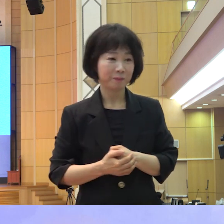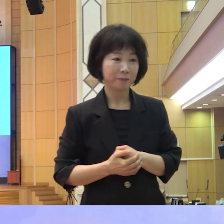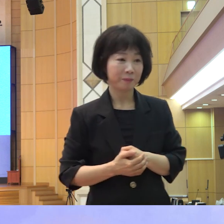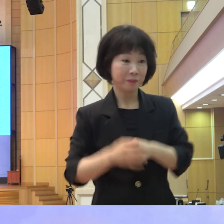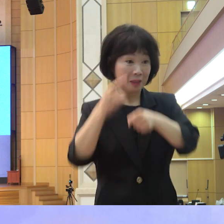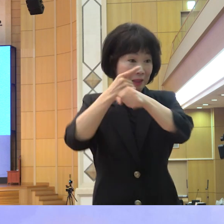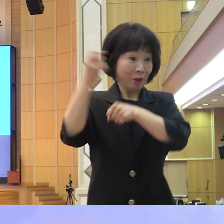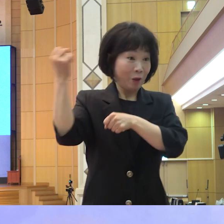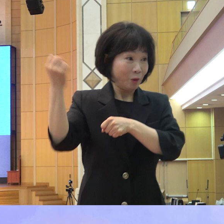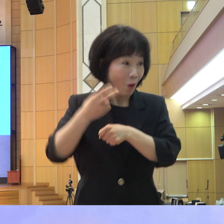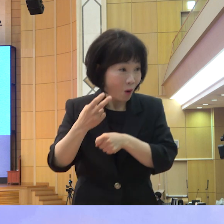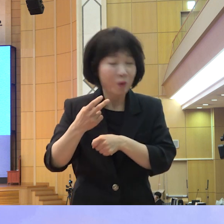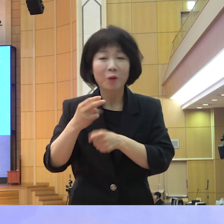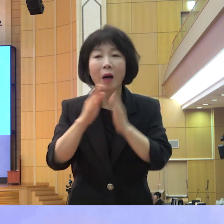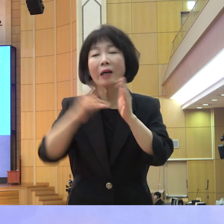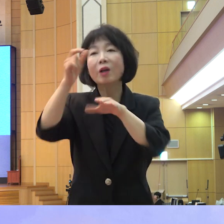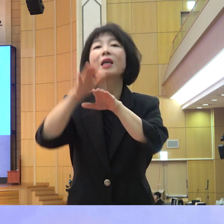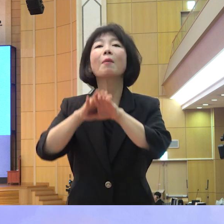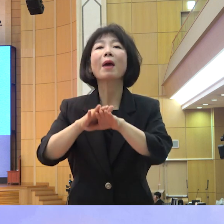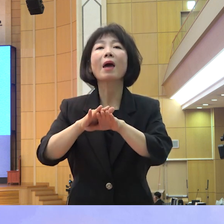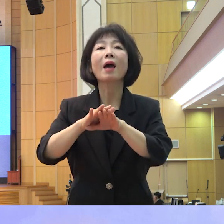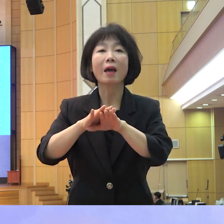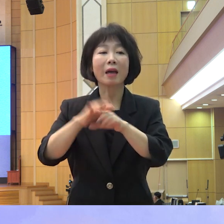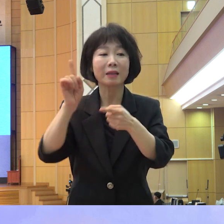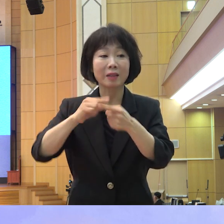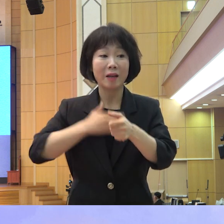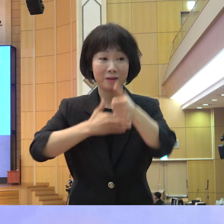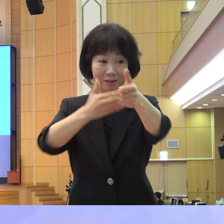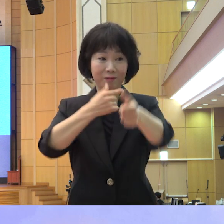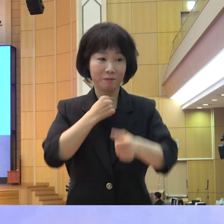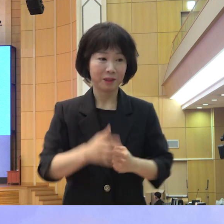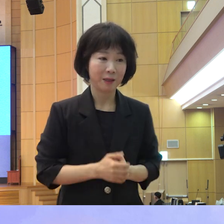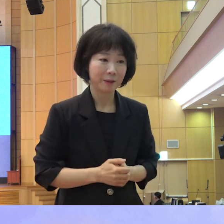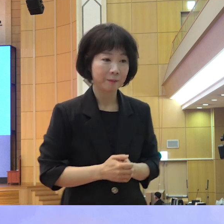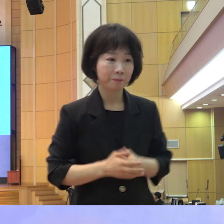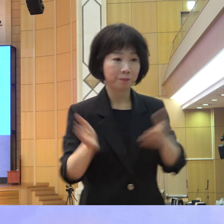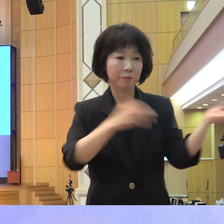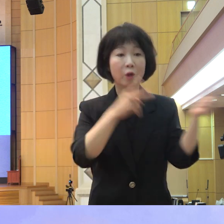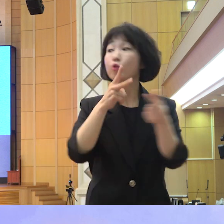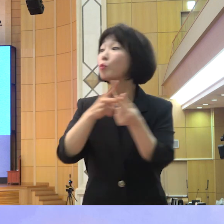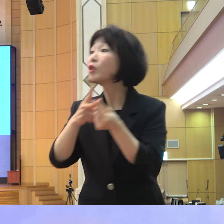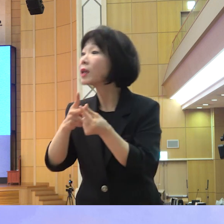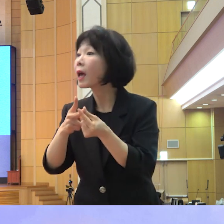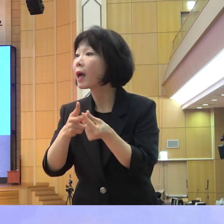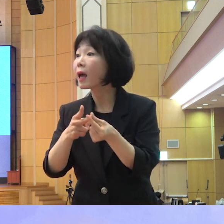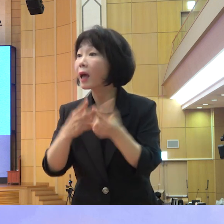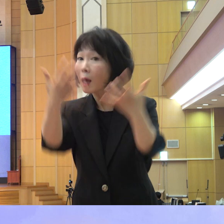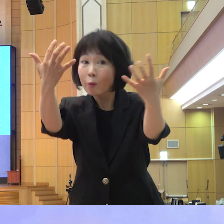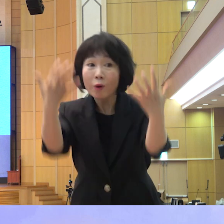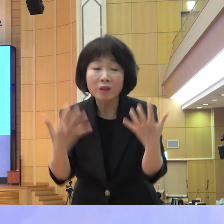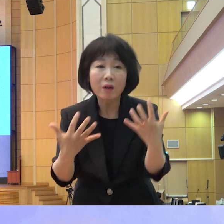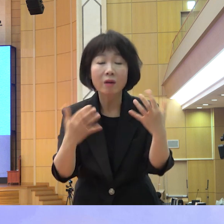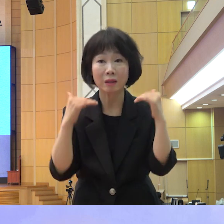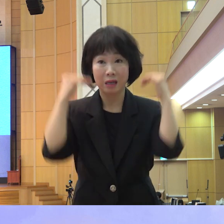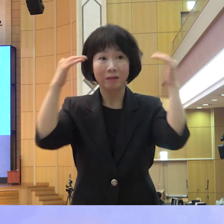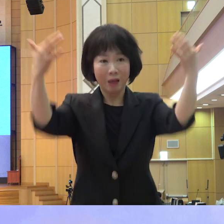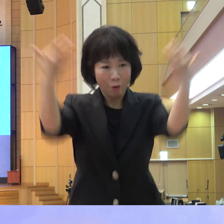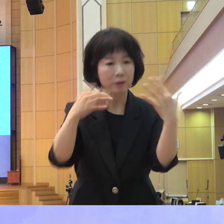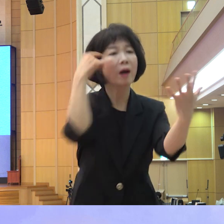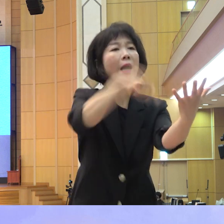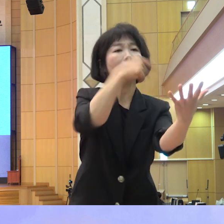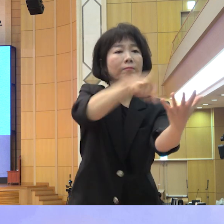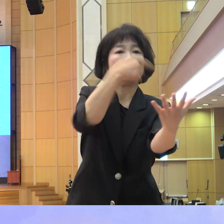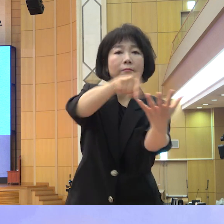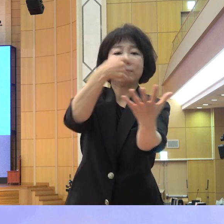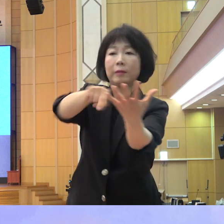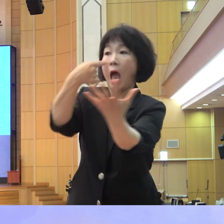북을 여러분들에게 선물해 드릴 수 있도록 하겠습니다. 그래서 자, 중요한 건 두 번째 가르쳐야 된다라는 거예요. 가르치는